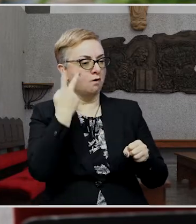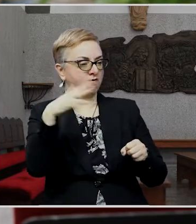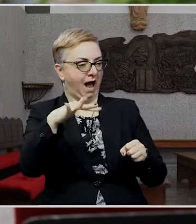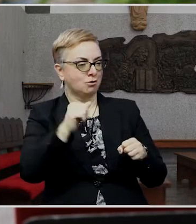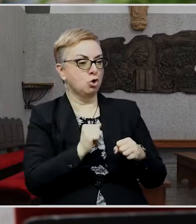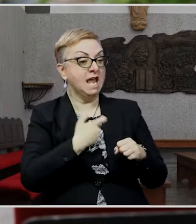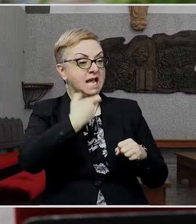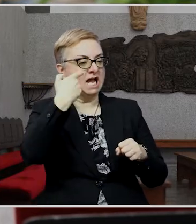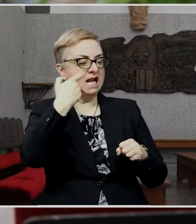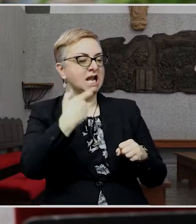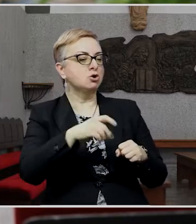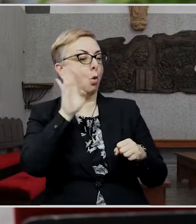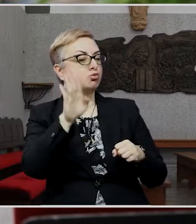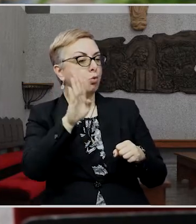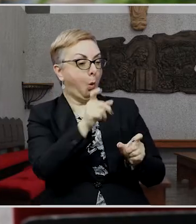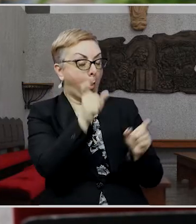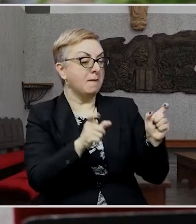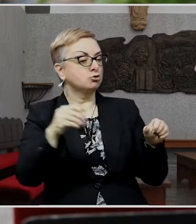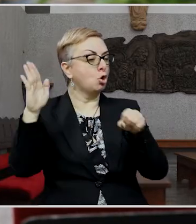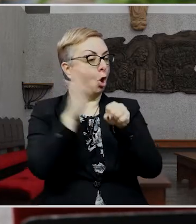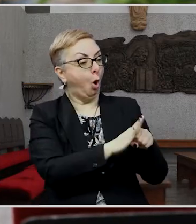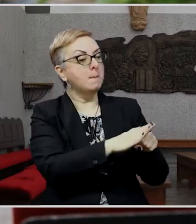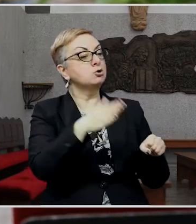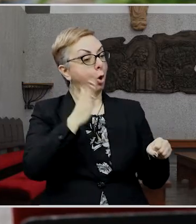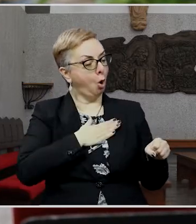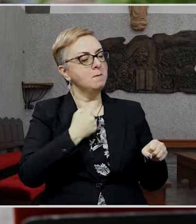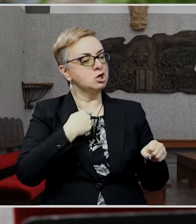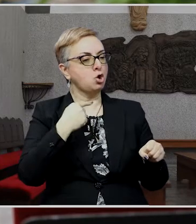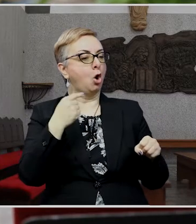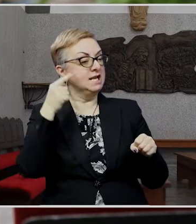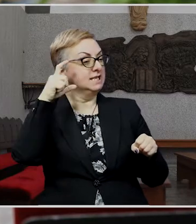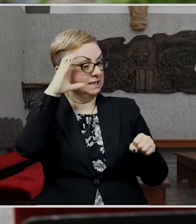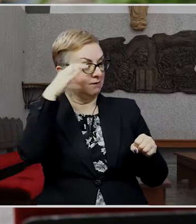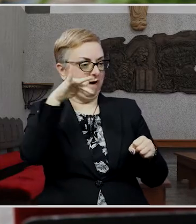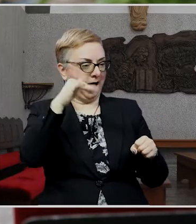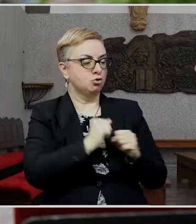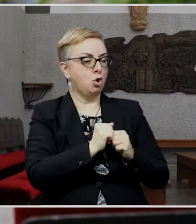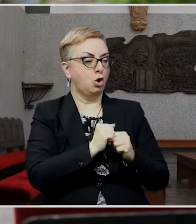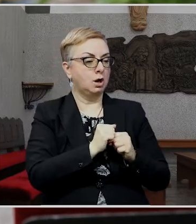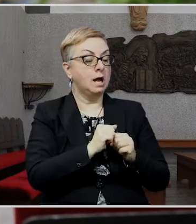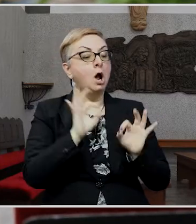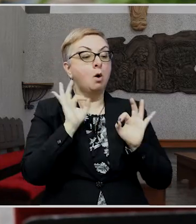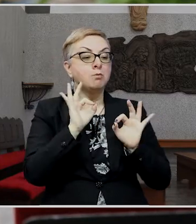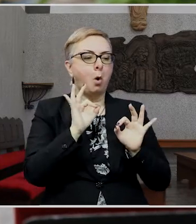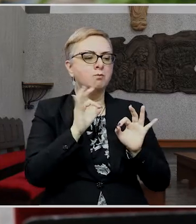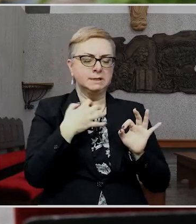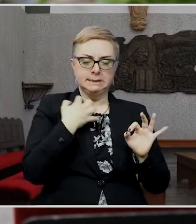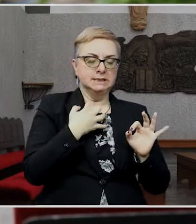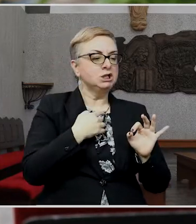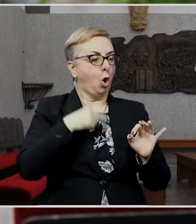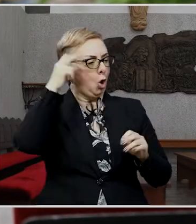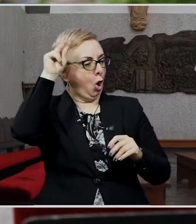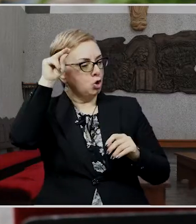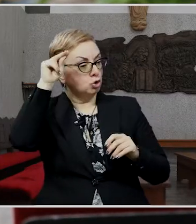grido a causa dei suoi oppressori poiché conosco le sue angosce voglio scendere a